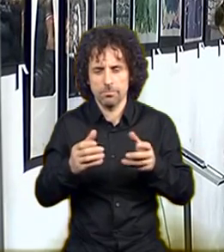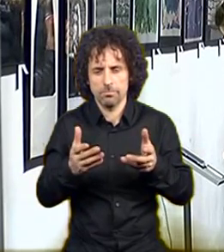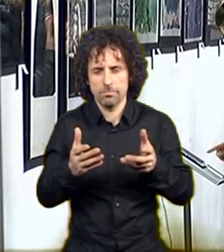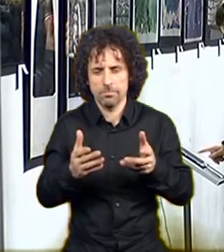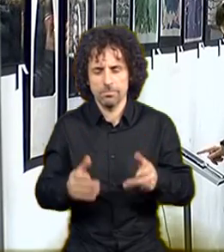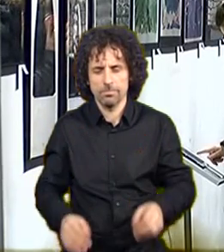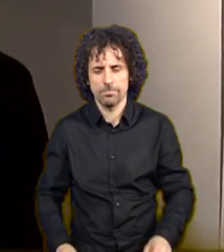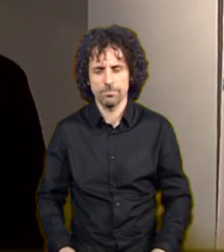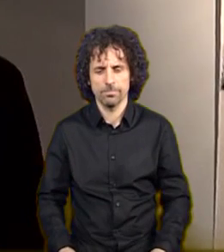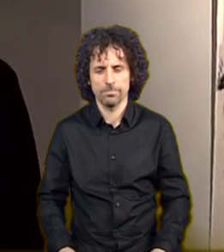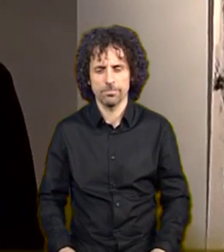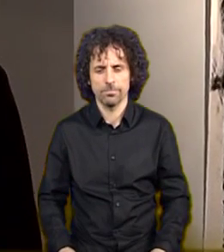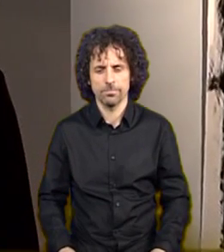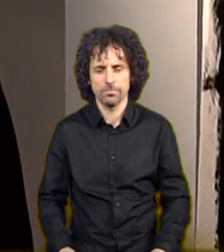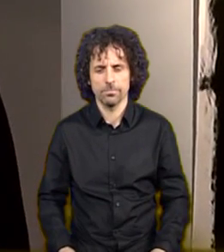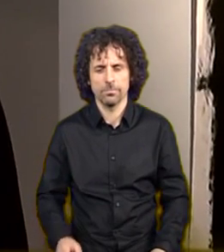Odczucia...